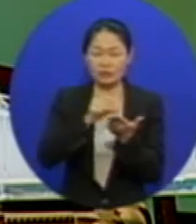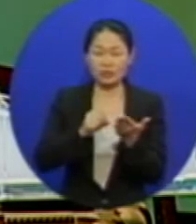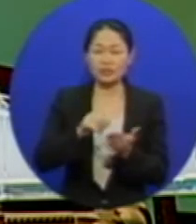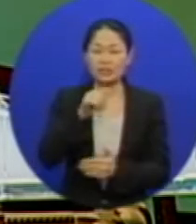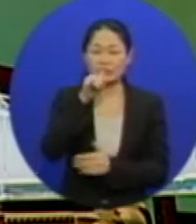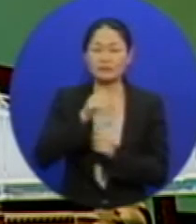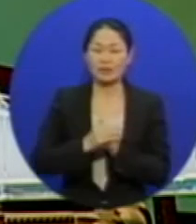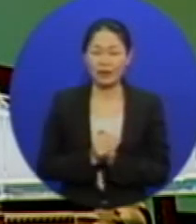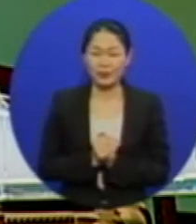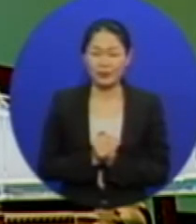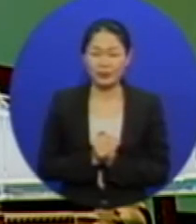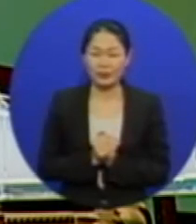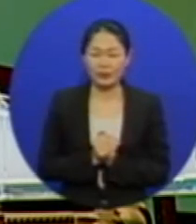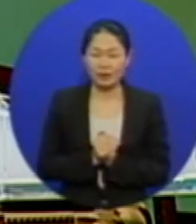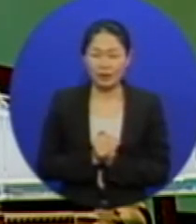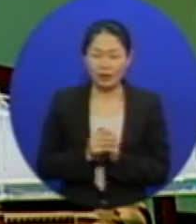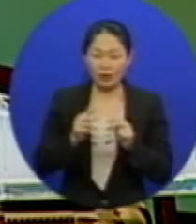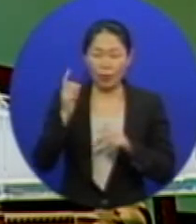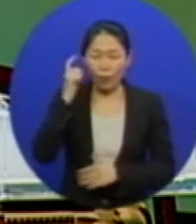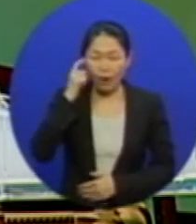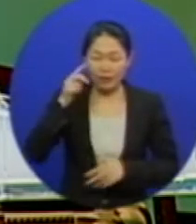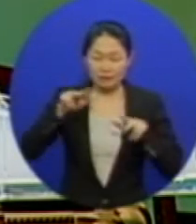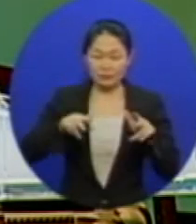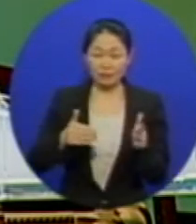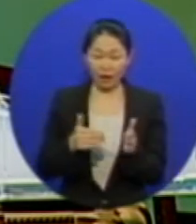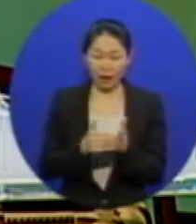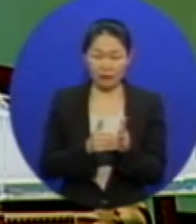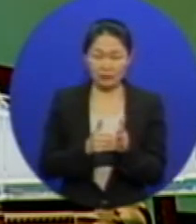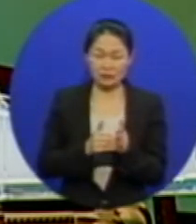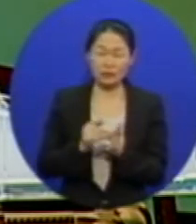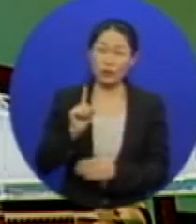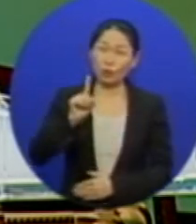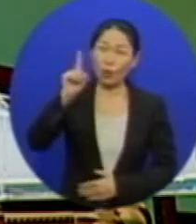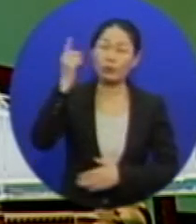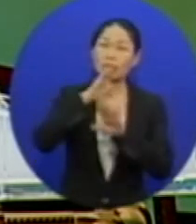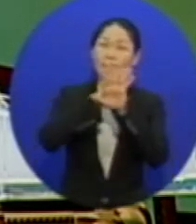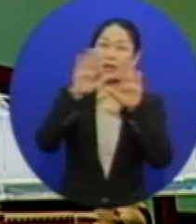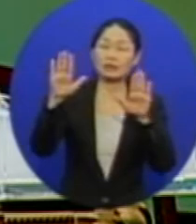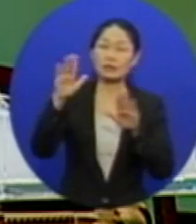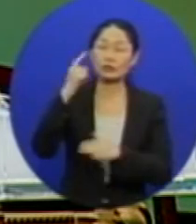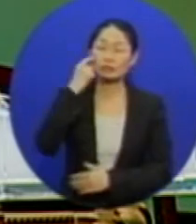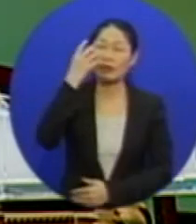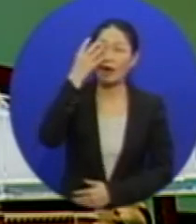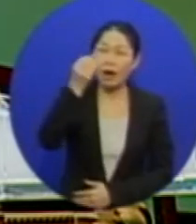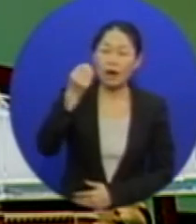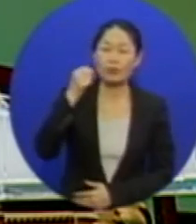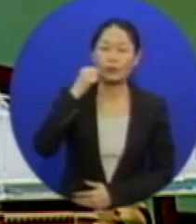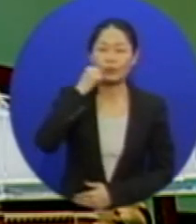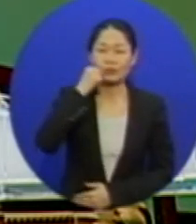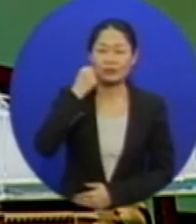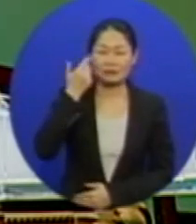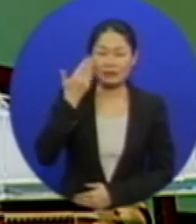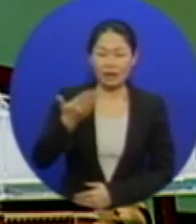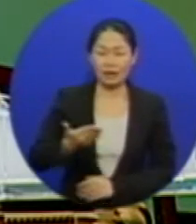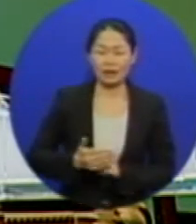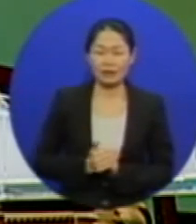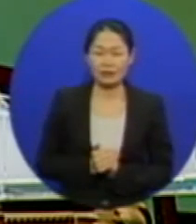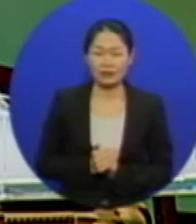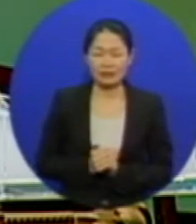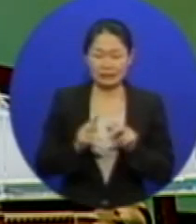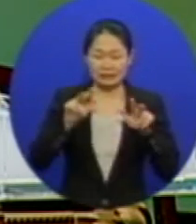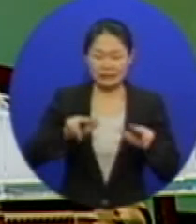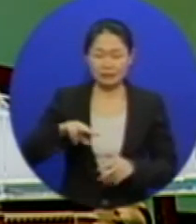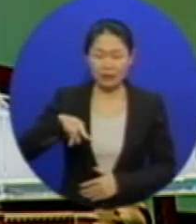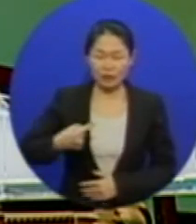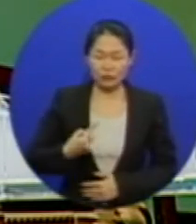있습니다 어째서 지금까지 이 높은 하늘이 눈에 뜨이지 않았을까 이제라도